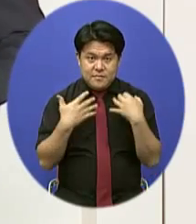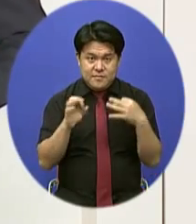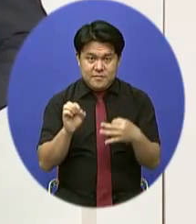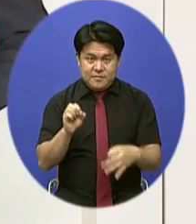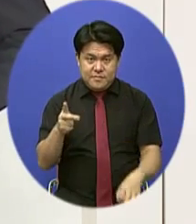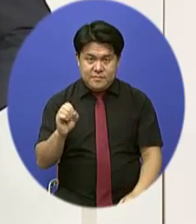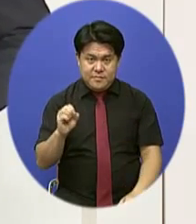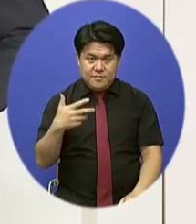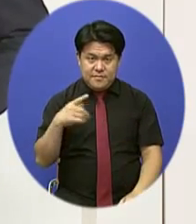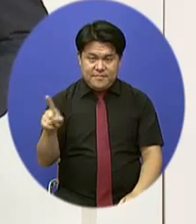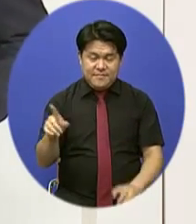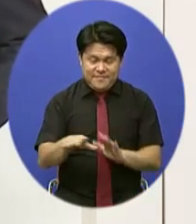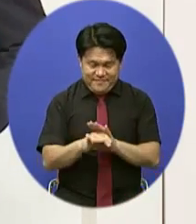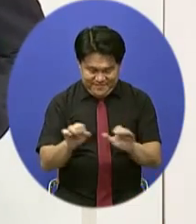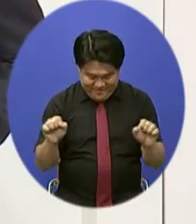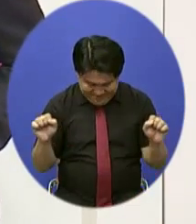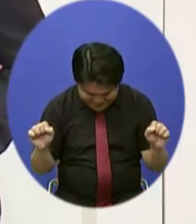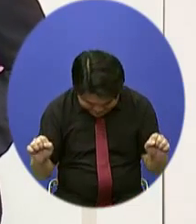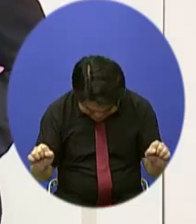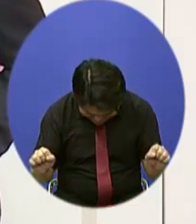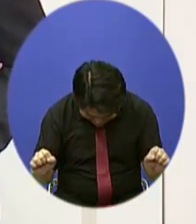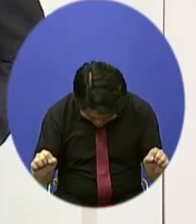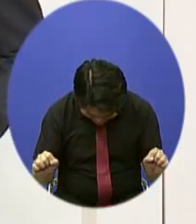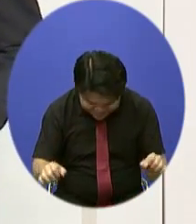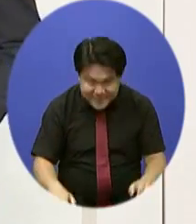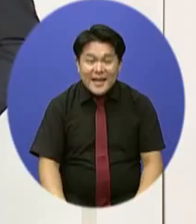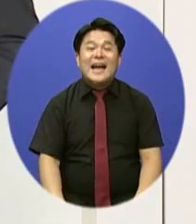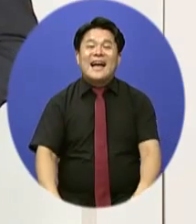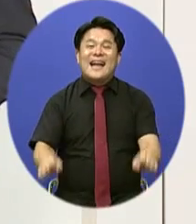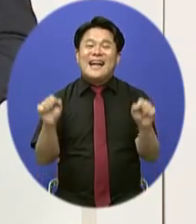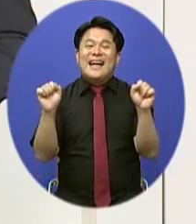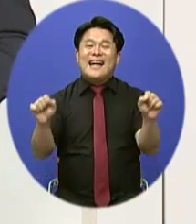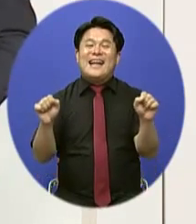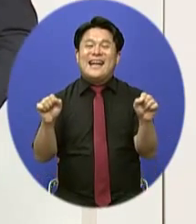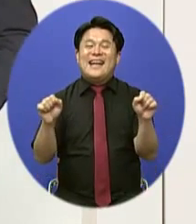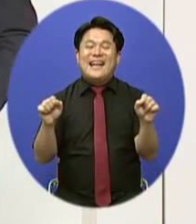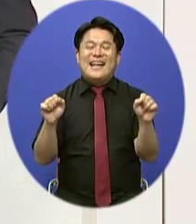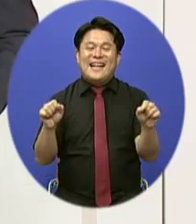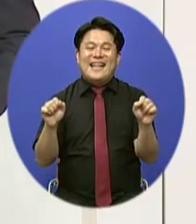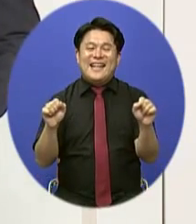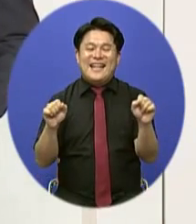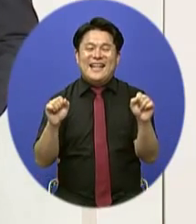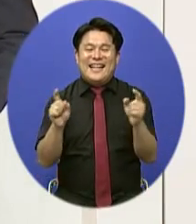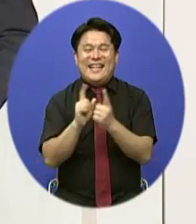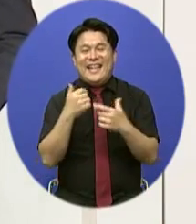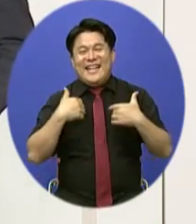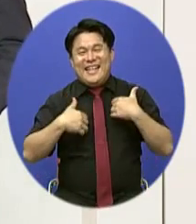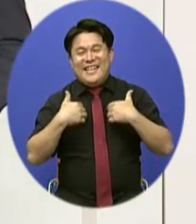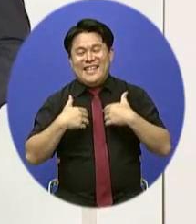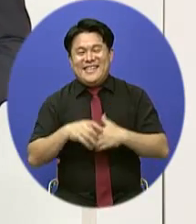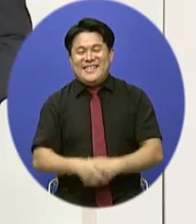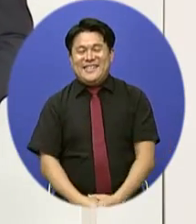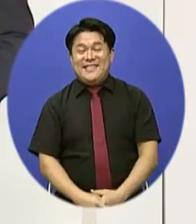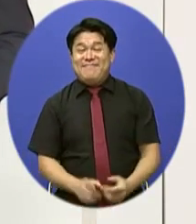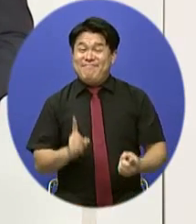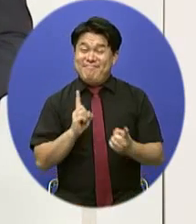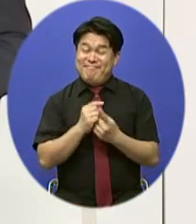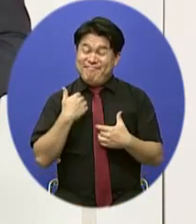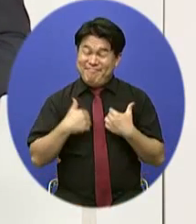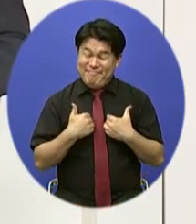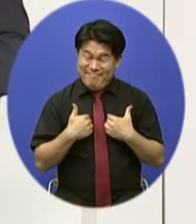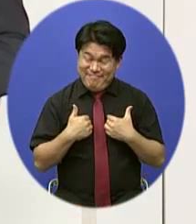김영자 어머니, 안녕하세요. 안녕하세요. 안녕하세요. 반갑습니다.